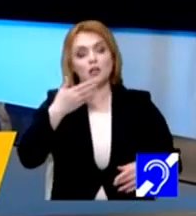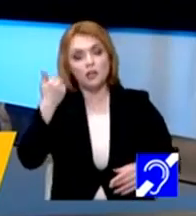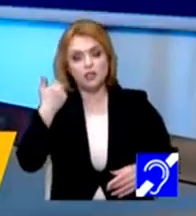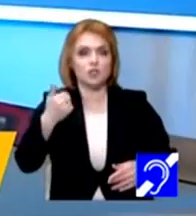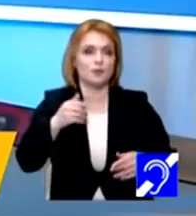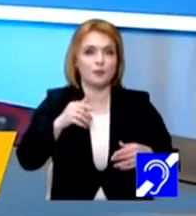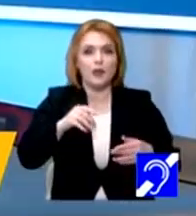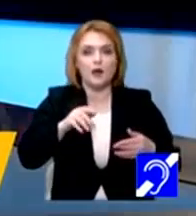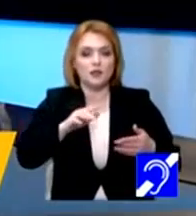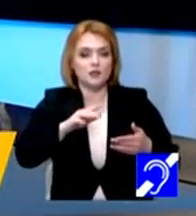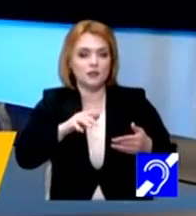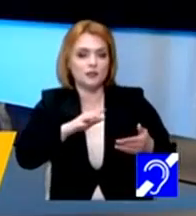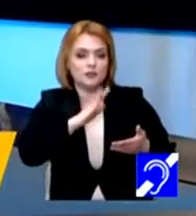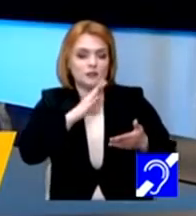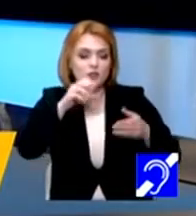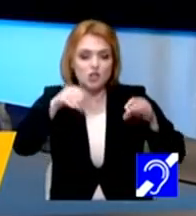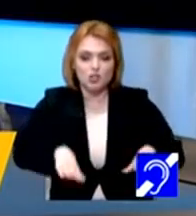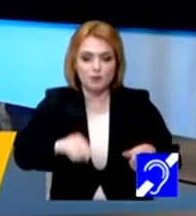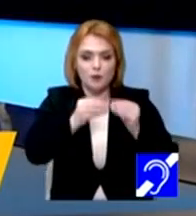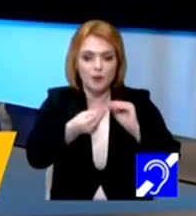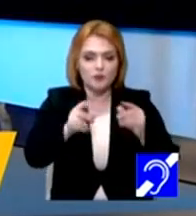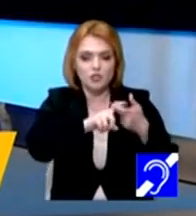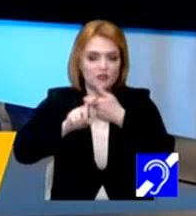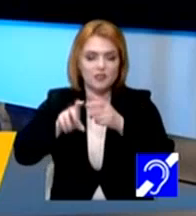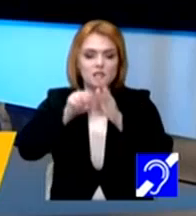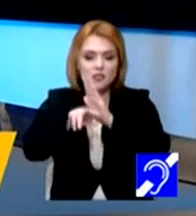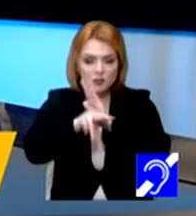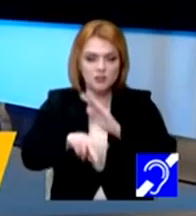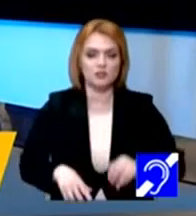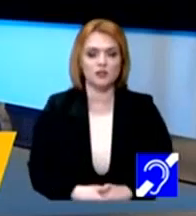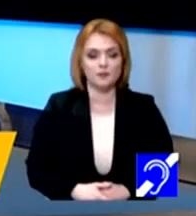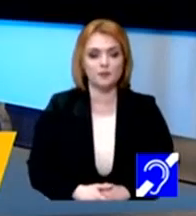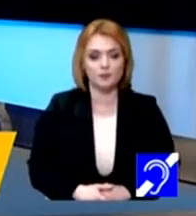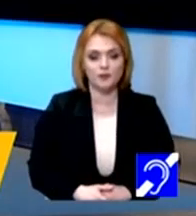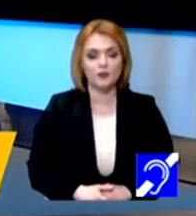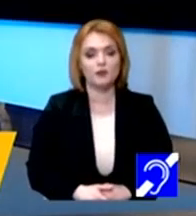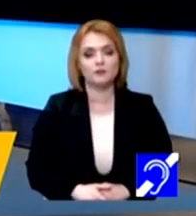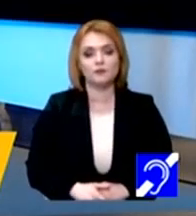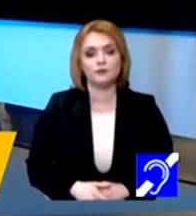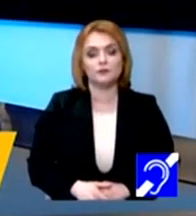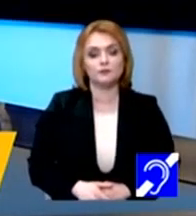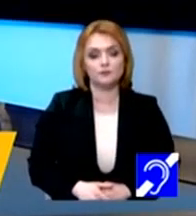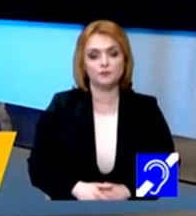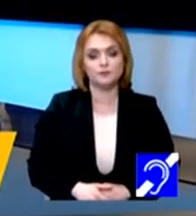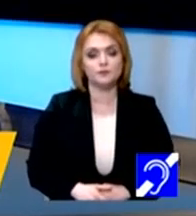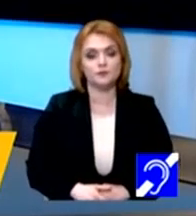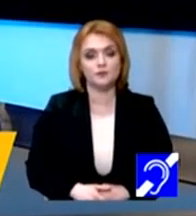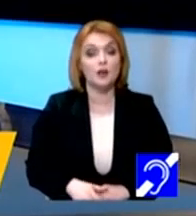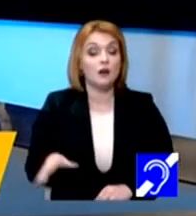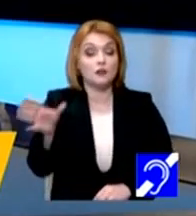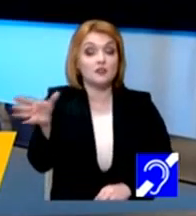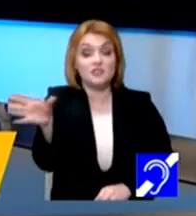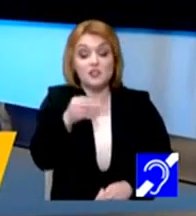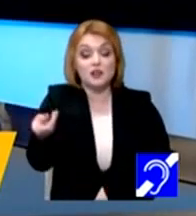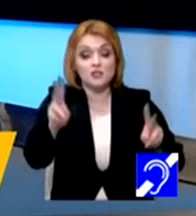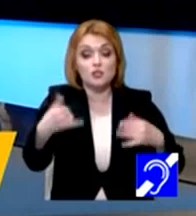împotriva Ucrainei. Reprezentantul oficiului înaltului comisariat al ONU pentru refugiați în Europa Centrală s-a arătat profund impresionat